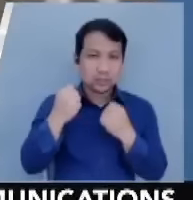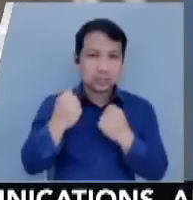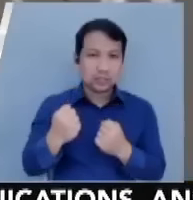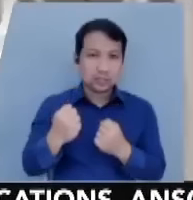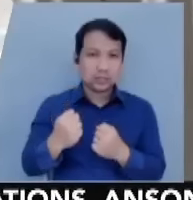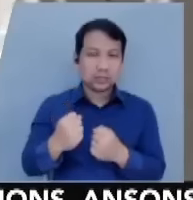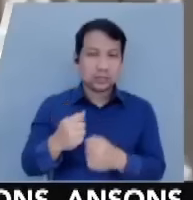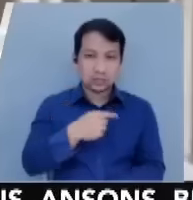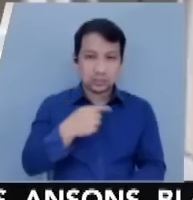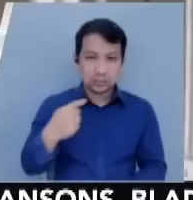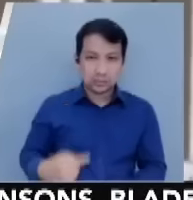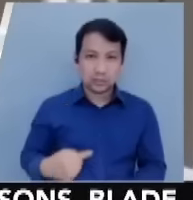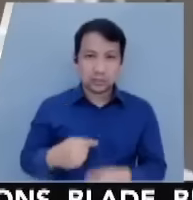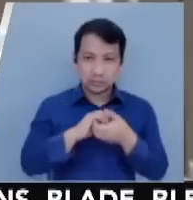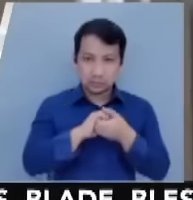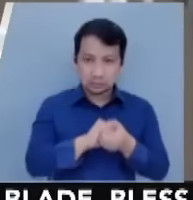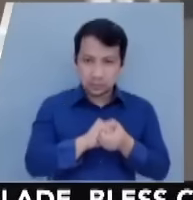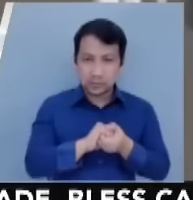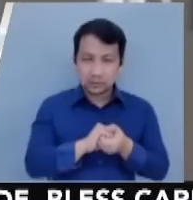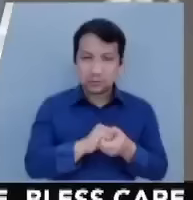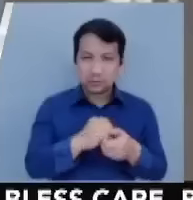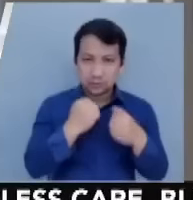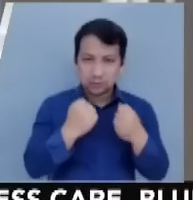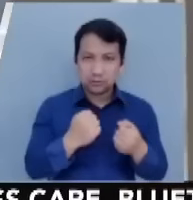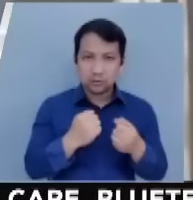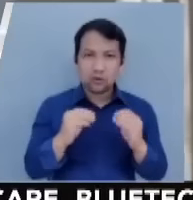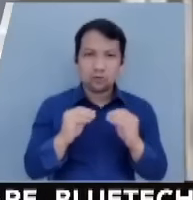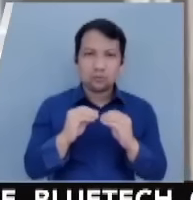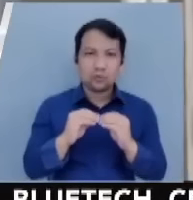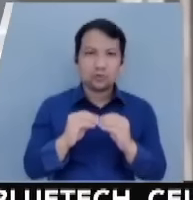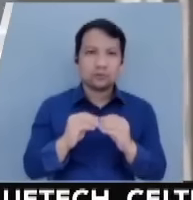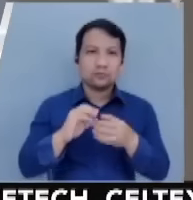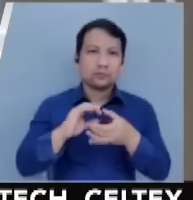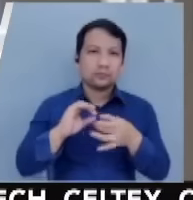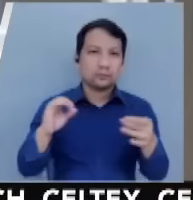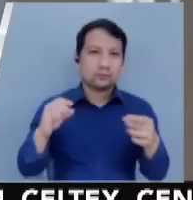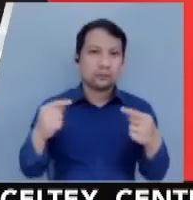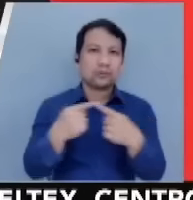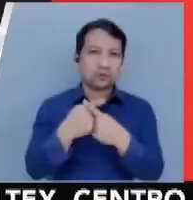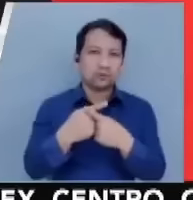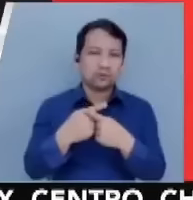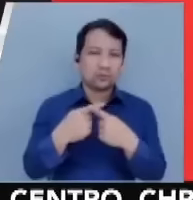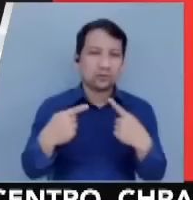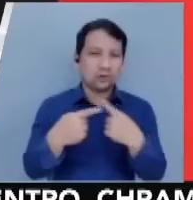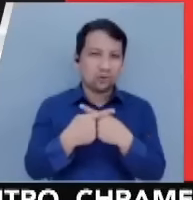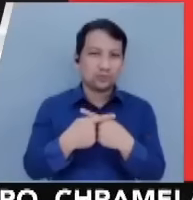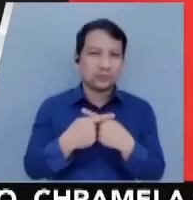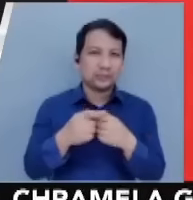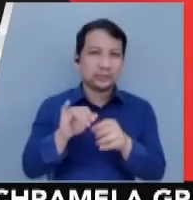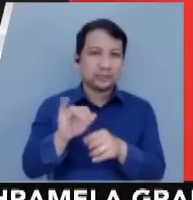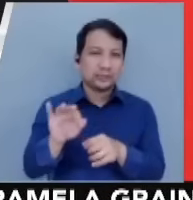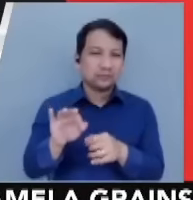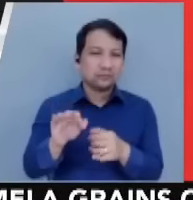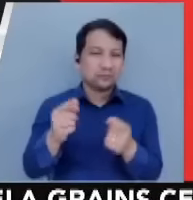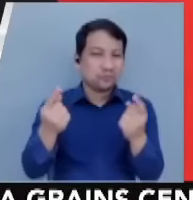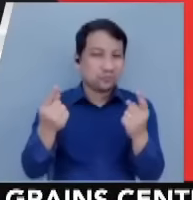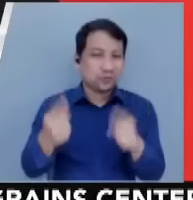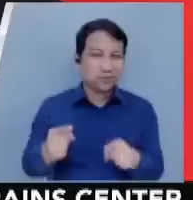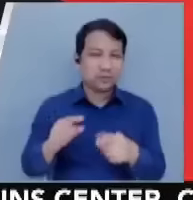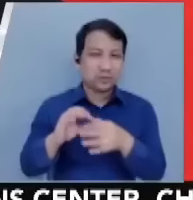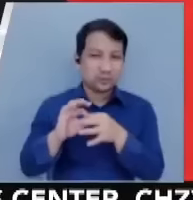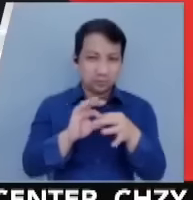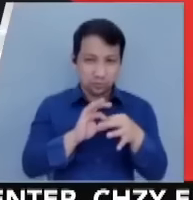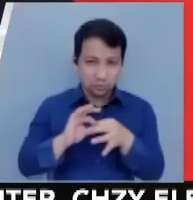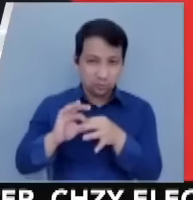at Amerika pero pwede anya itong mapunta sa gulo o konfrontasyon. Tinalakay rin ng dalawa ang kooperasyon kontra